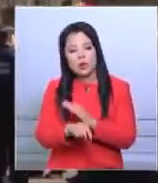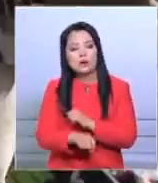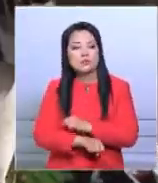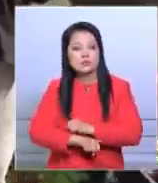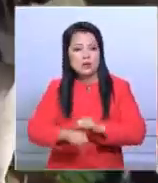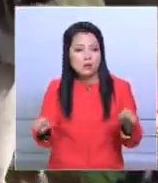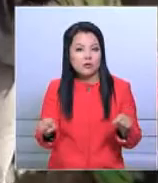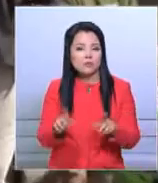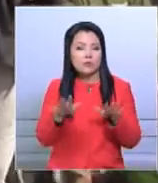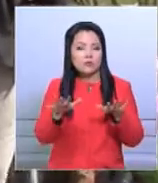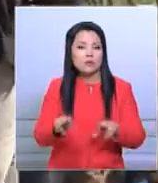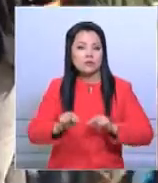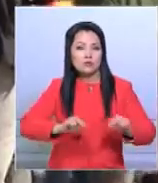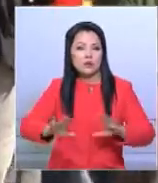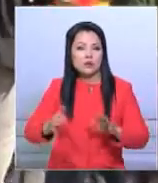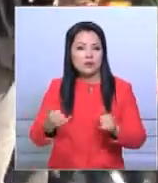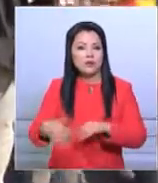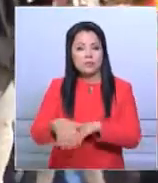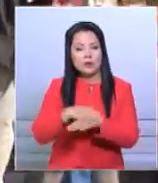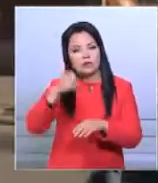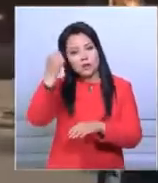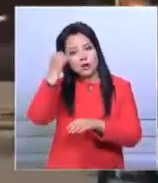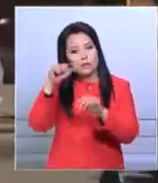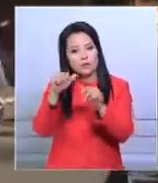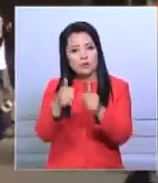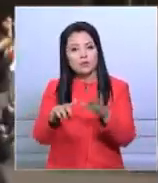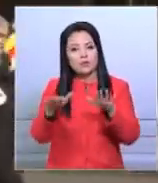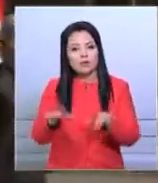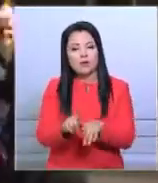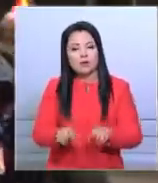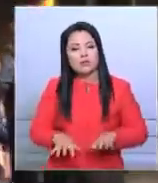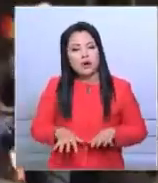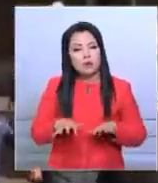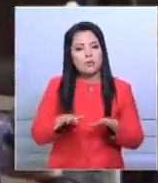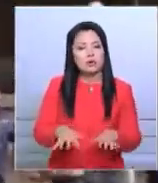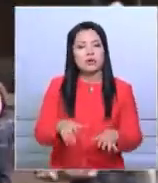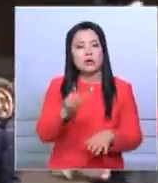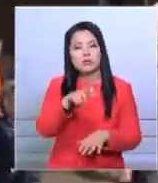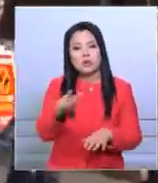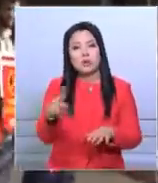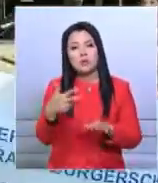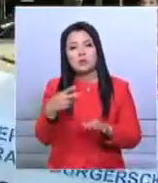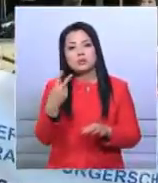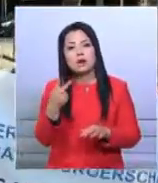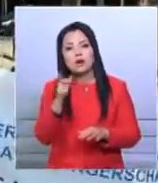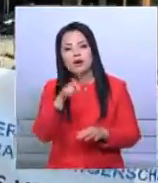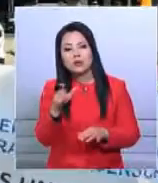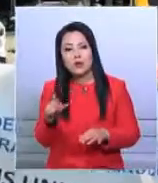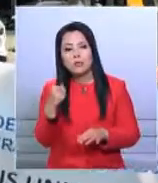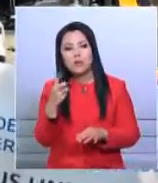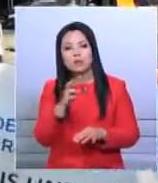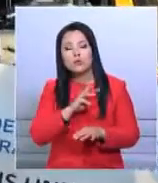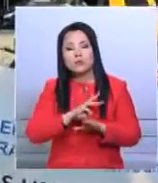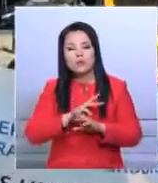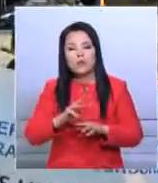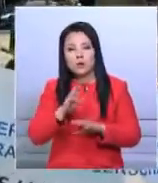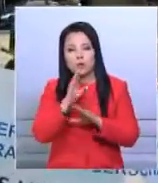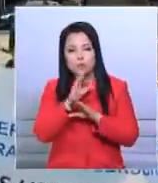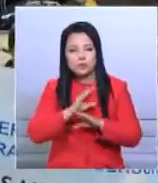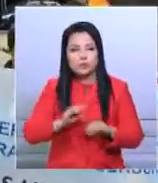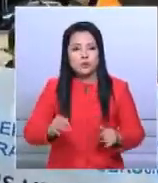құрбандарына арналған мемориал орналасқан. Жиылған жұрт шабуылдар кезінде көз жұмған 32 адамды бір минут үнсіздікпен еске